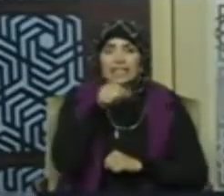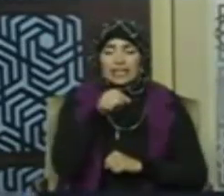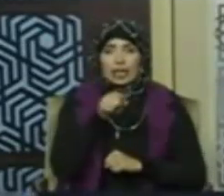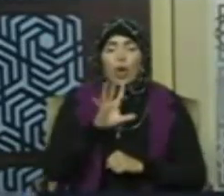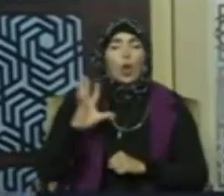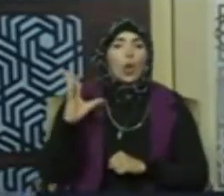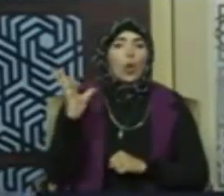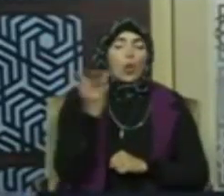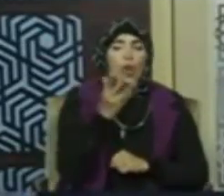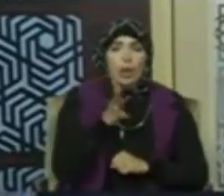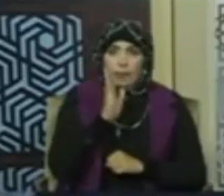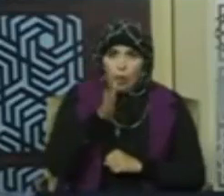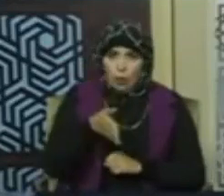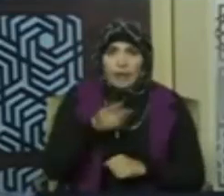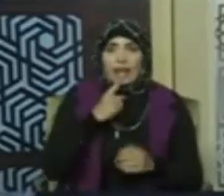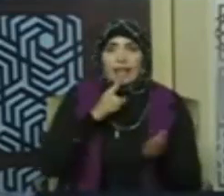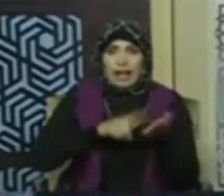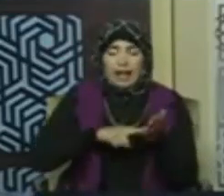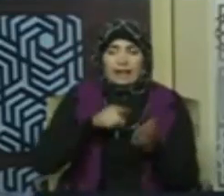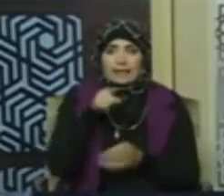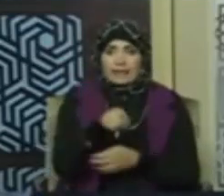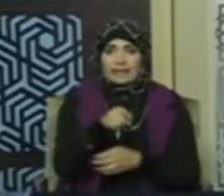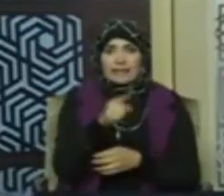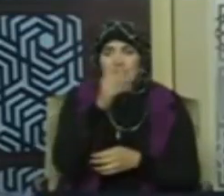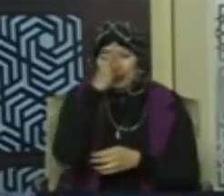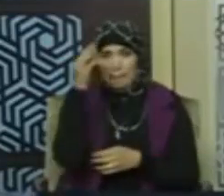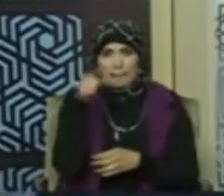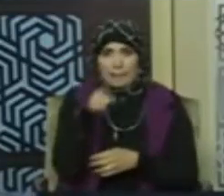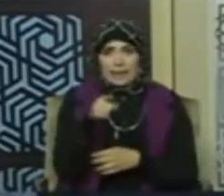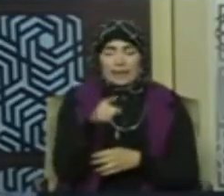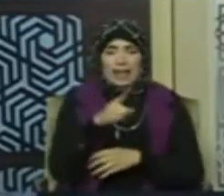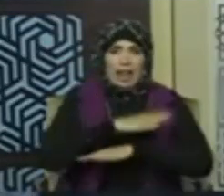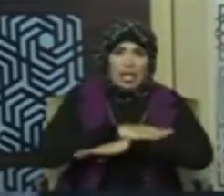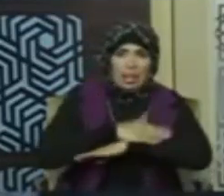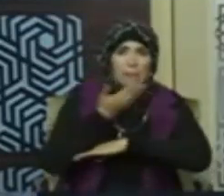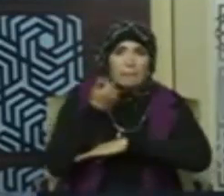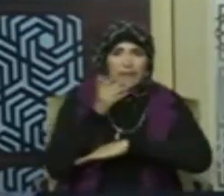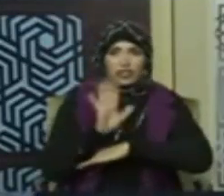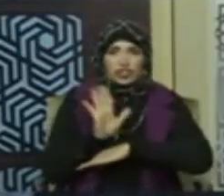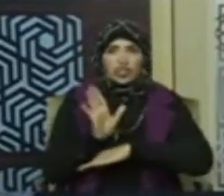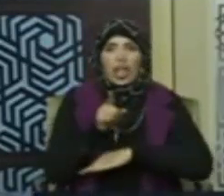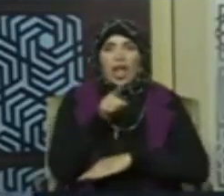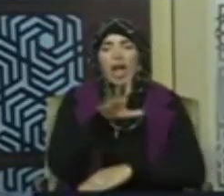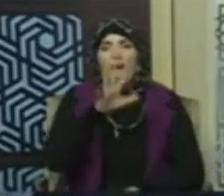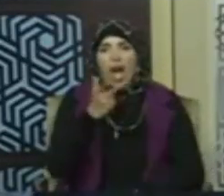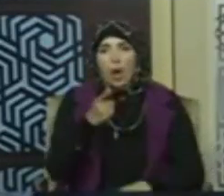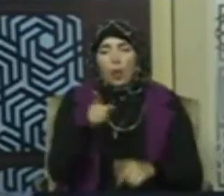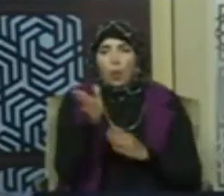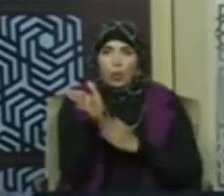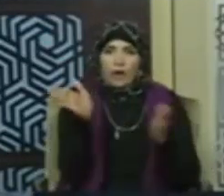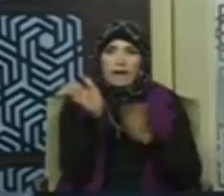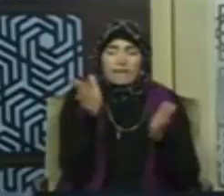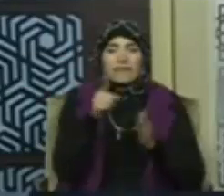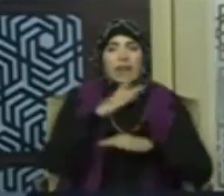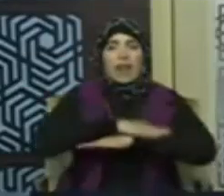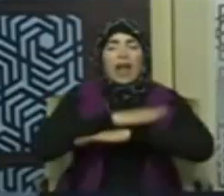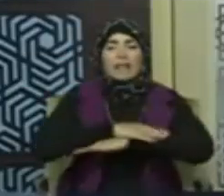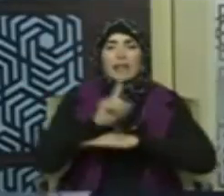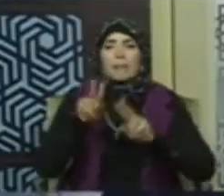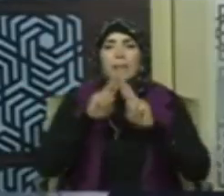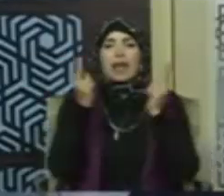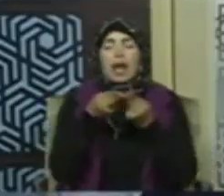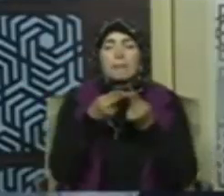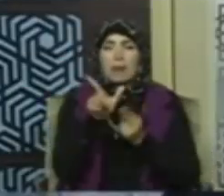يمكن أن يخدش الذوق العام أو ينافي الآداب العامة